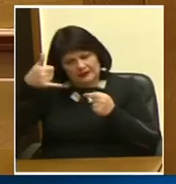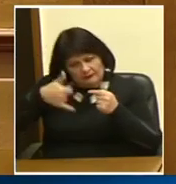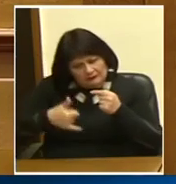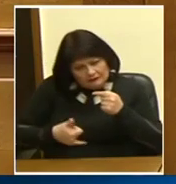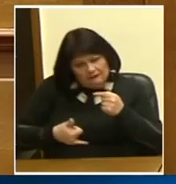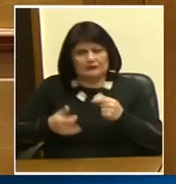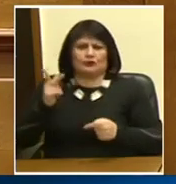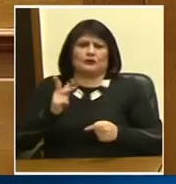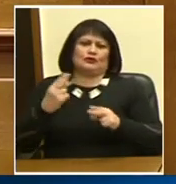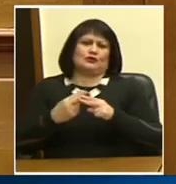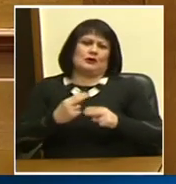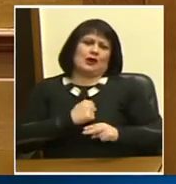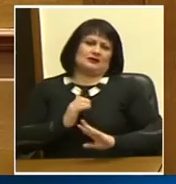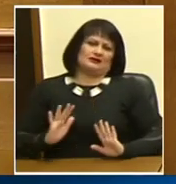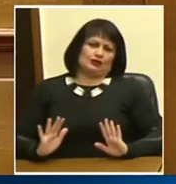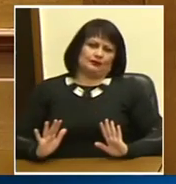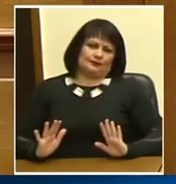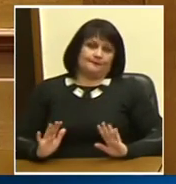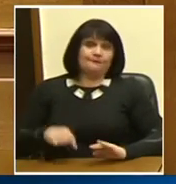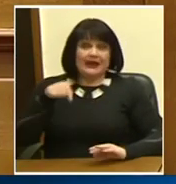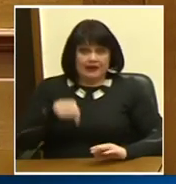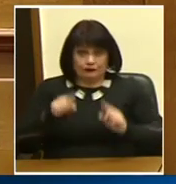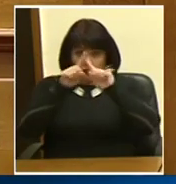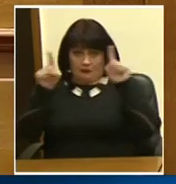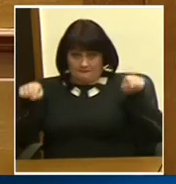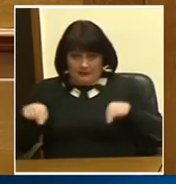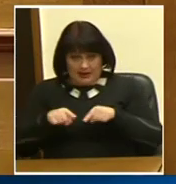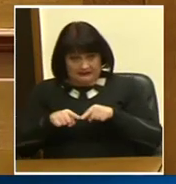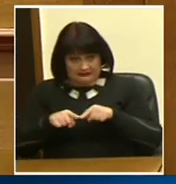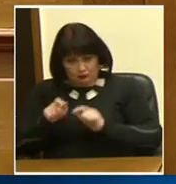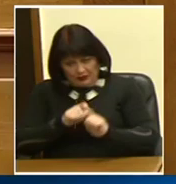δικαιωμάτων. Σε αυτό ακριβώς το πλαίσιο και ακολουθώντας